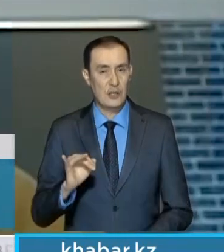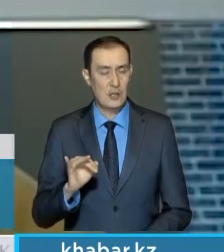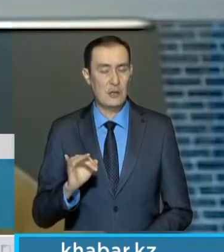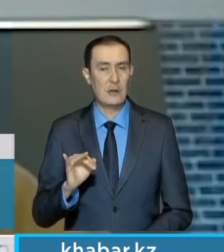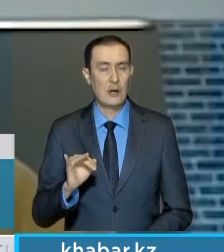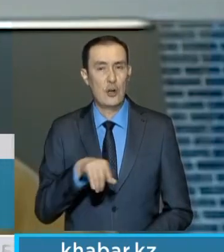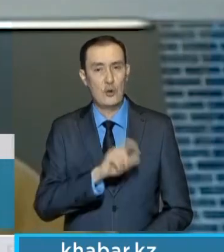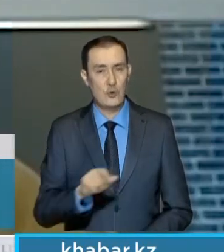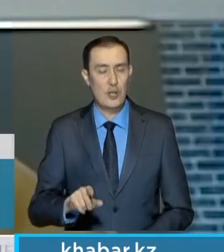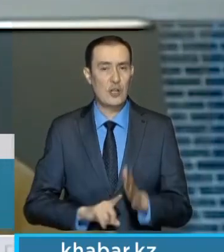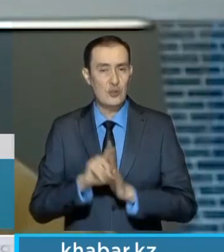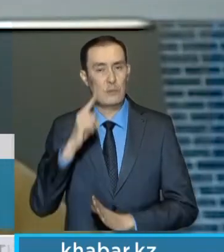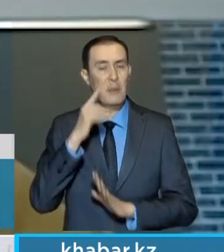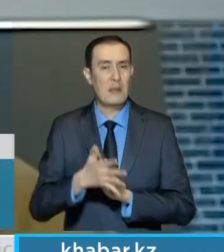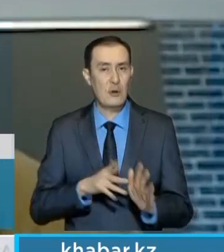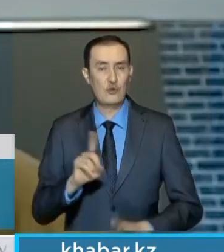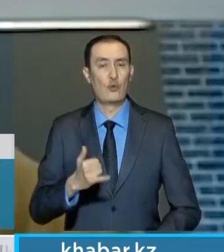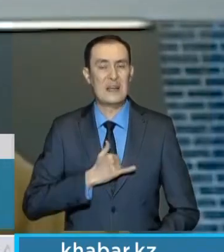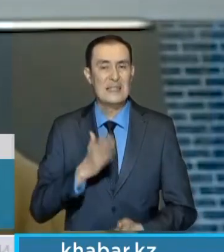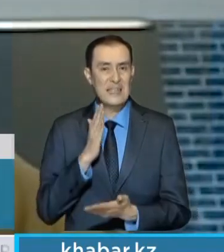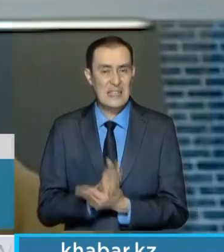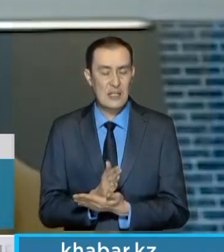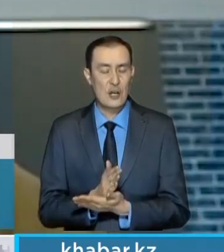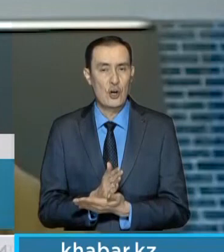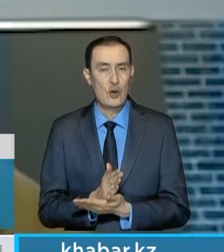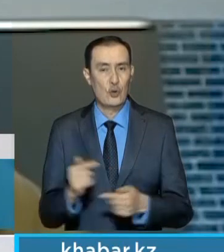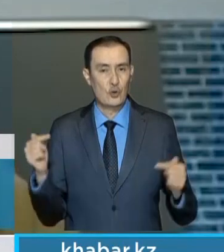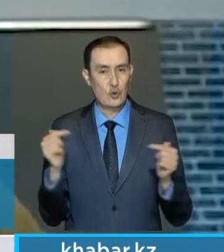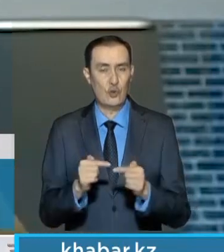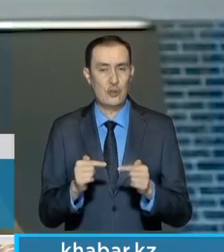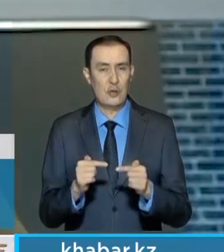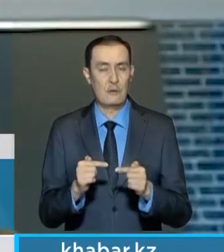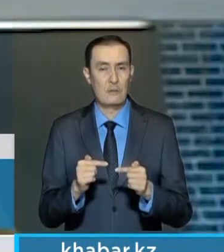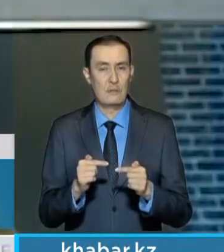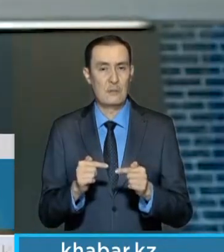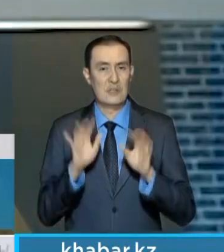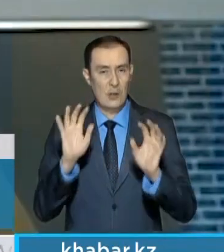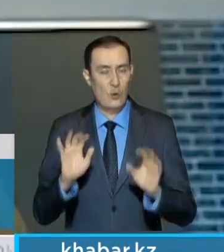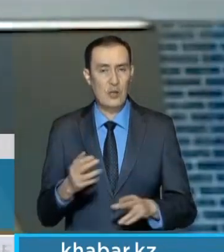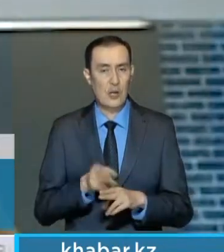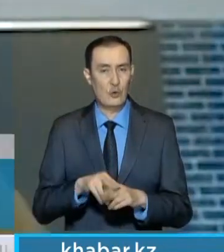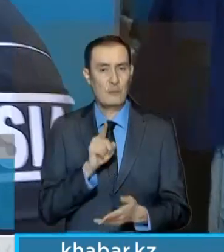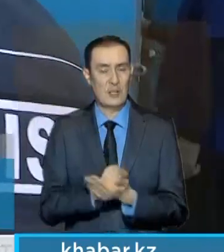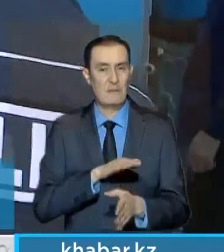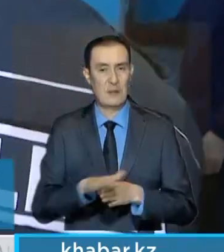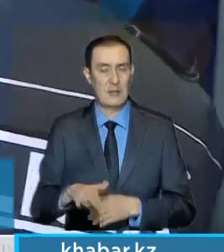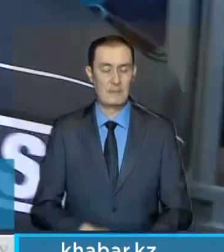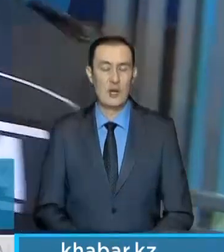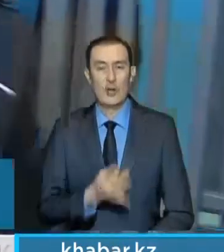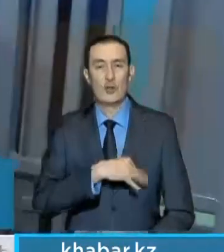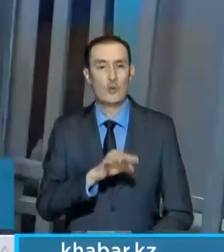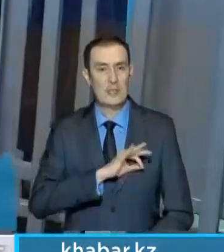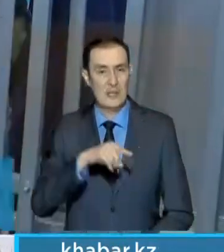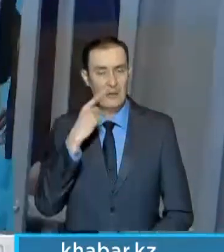люди начнут понимать что у нас есть конкретные чёткие рамки за которых мы не должны переступать юристы